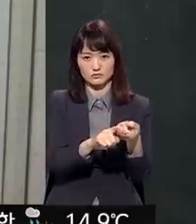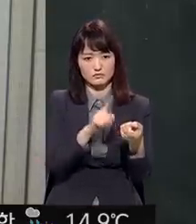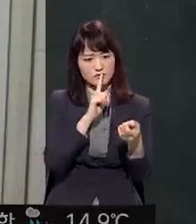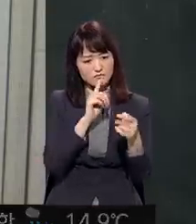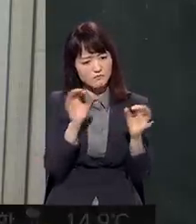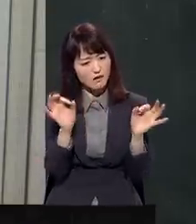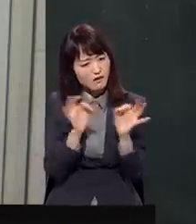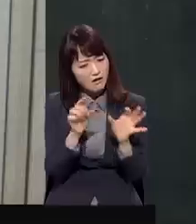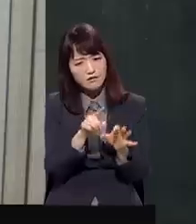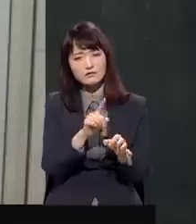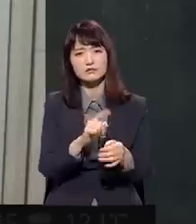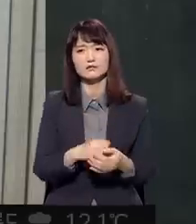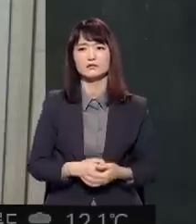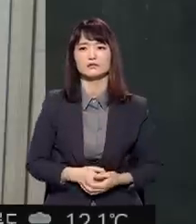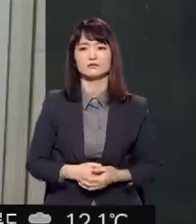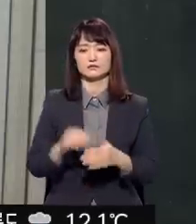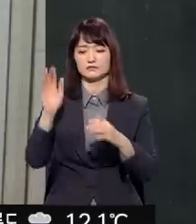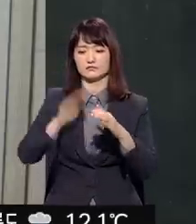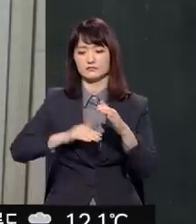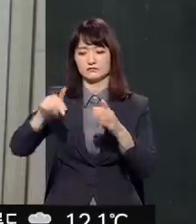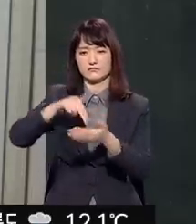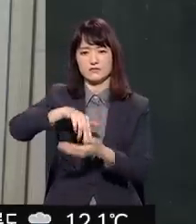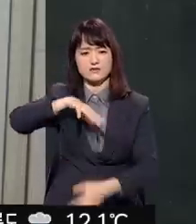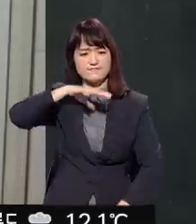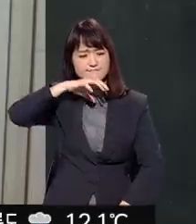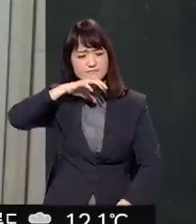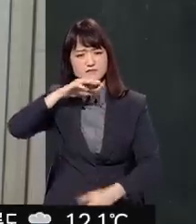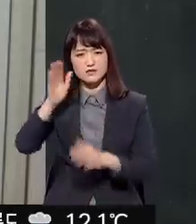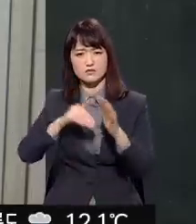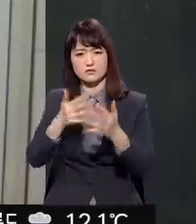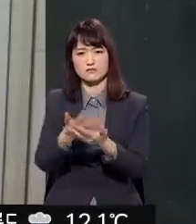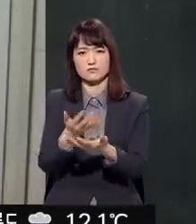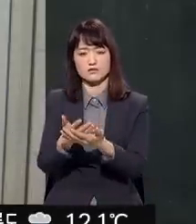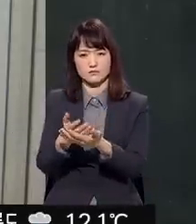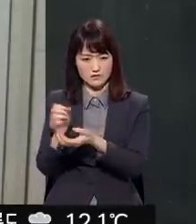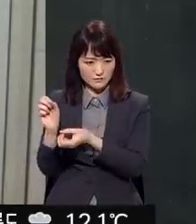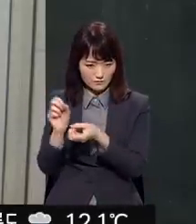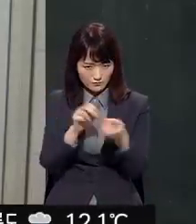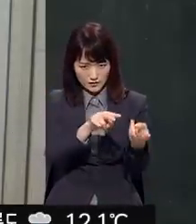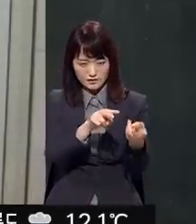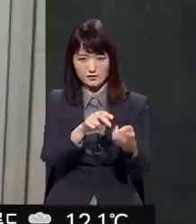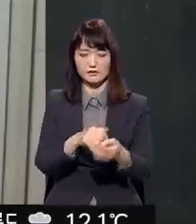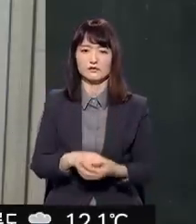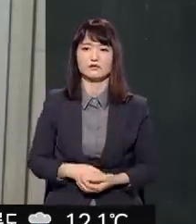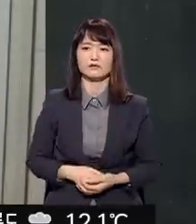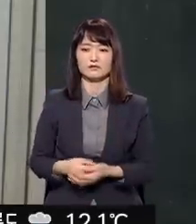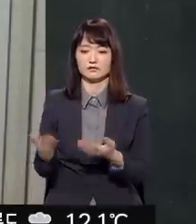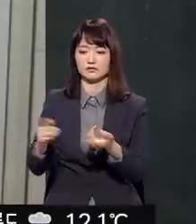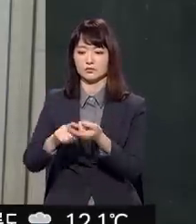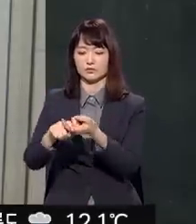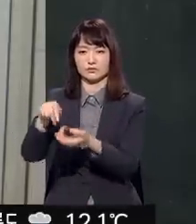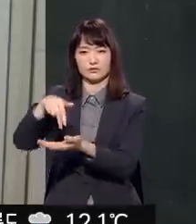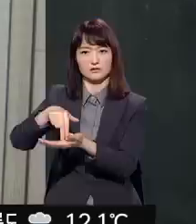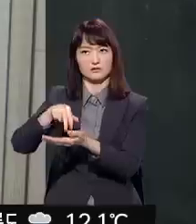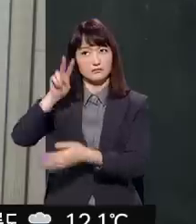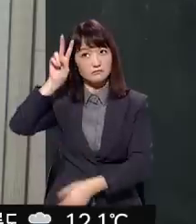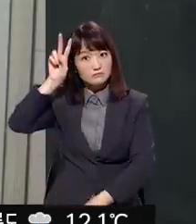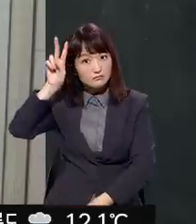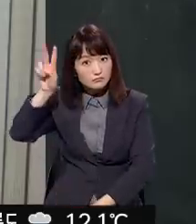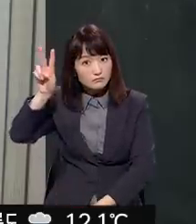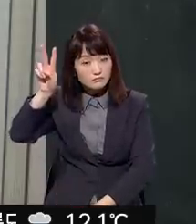싶어서 이 공식 항의 문서를 공문을 발생했다 하고요. 그러니까 근데 노조 주장에 따르면 이튿날